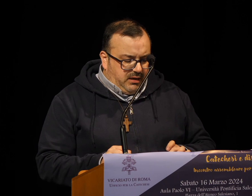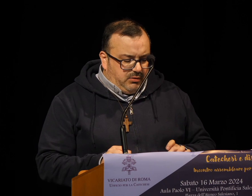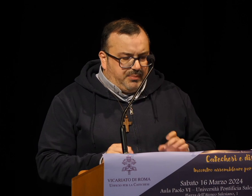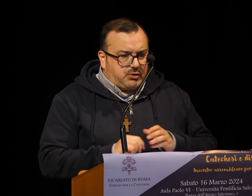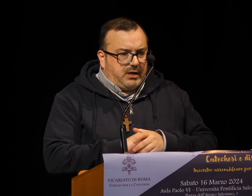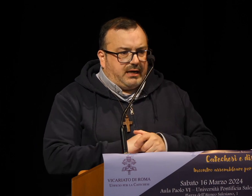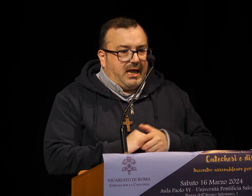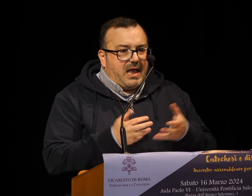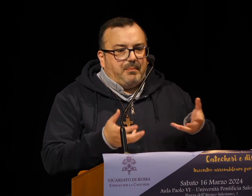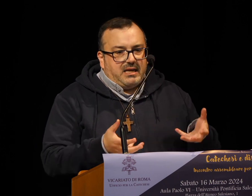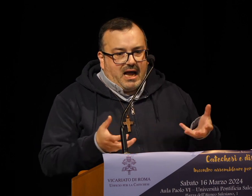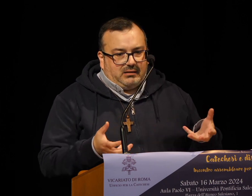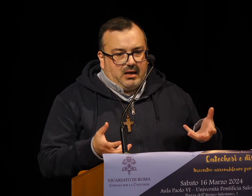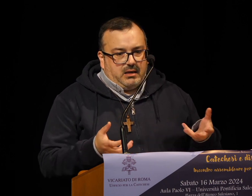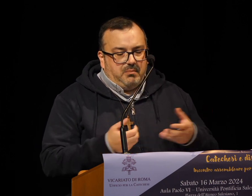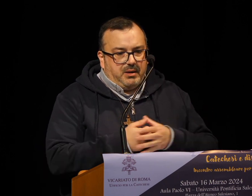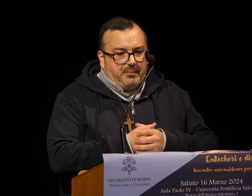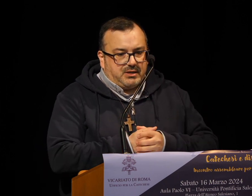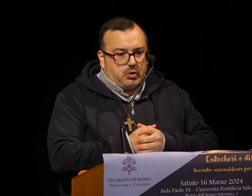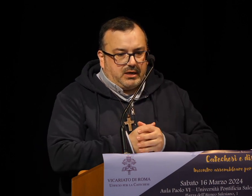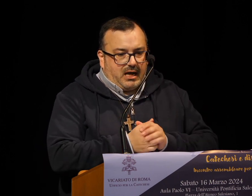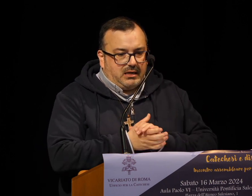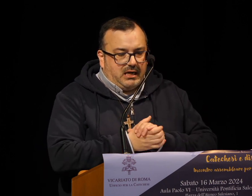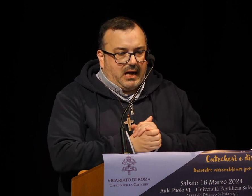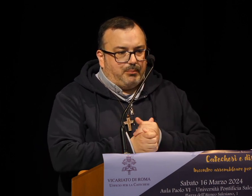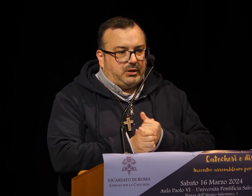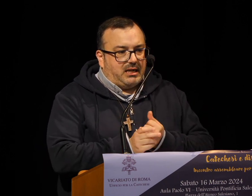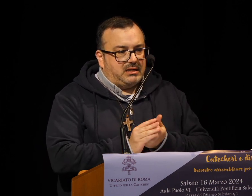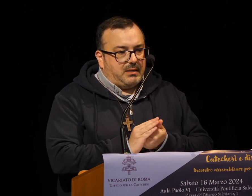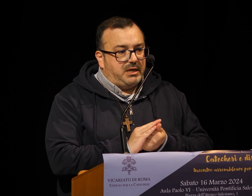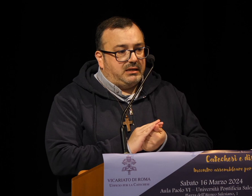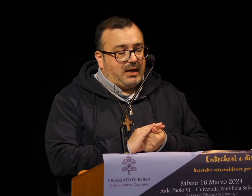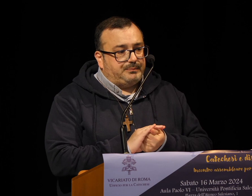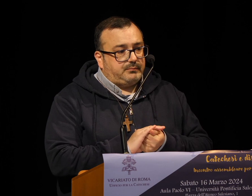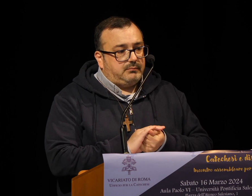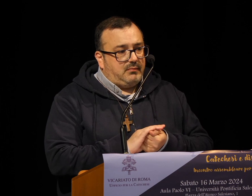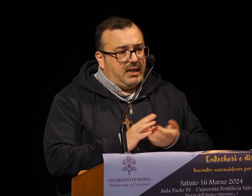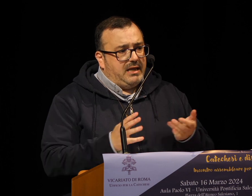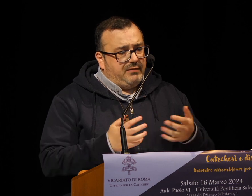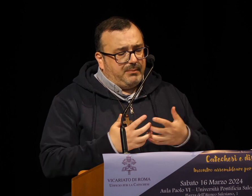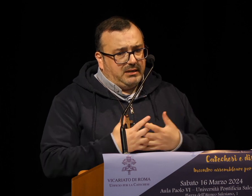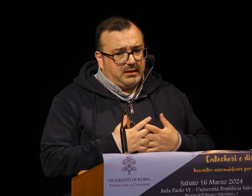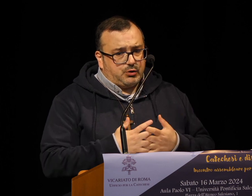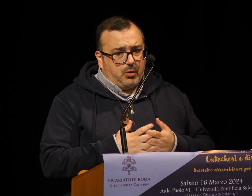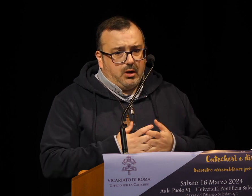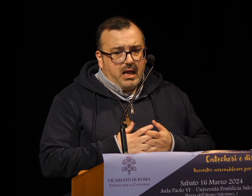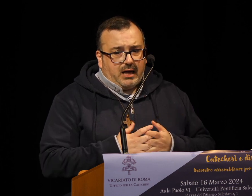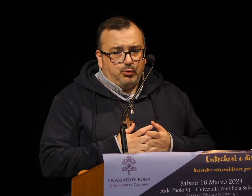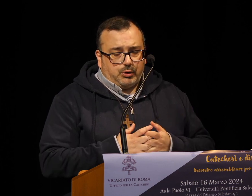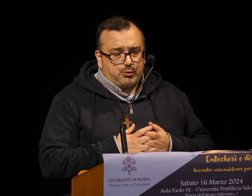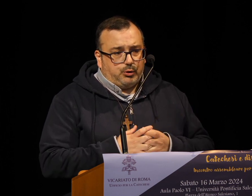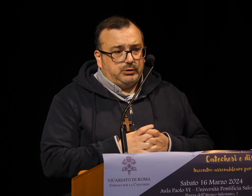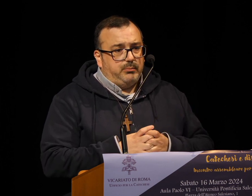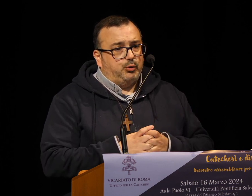quindi una persona che è impegnata in prima persona nel campo della disabilità e veramente il suo